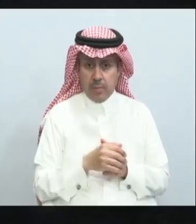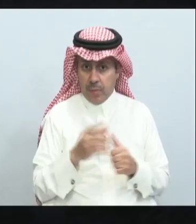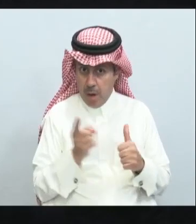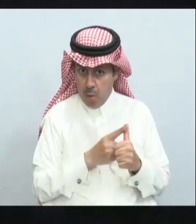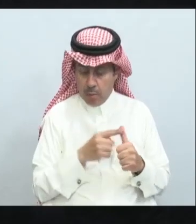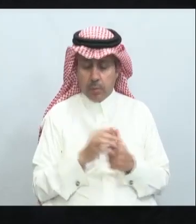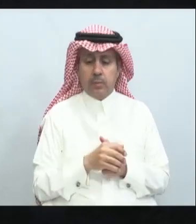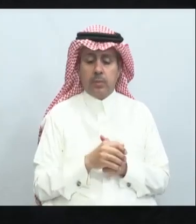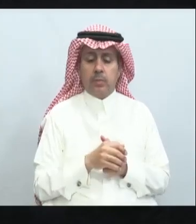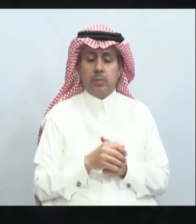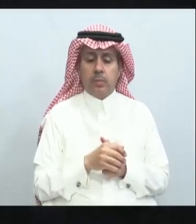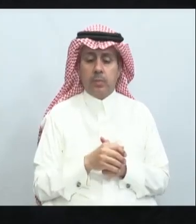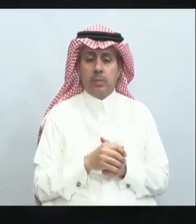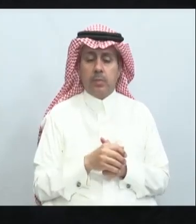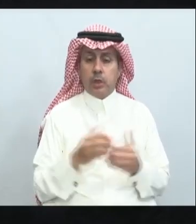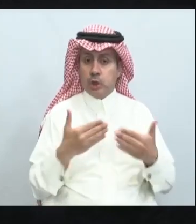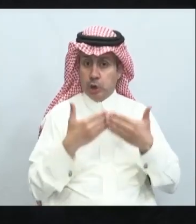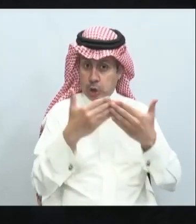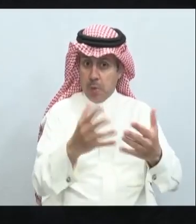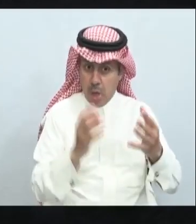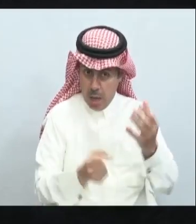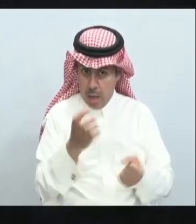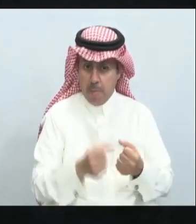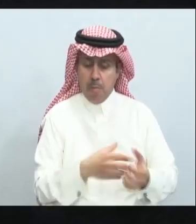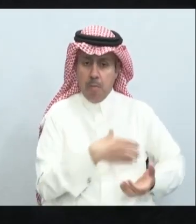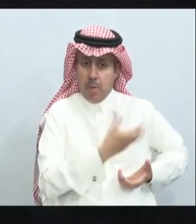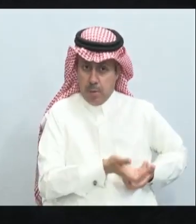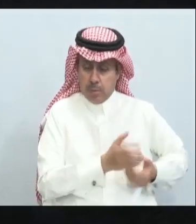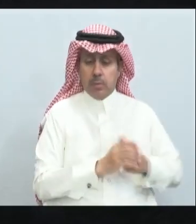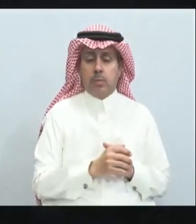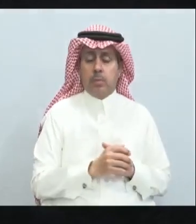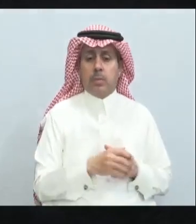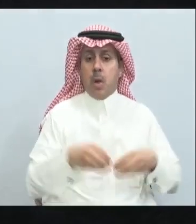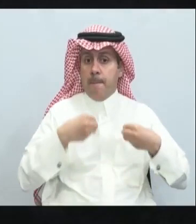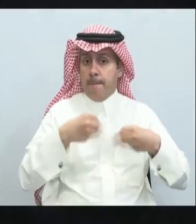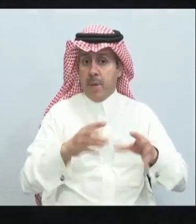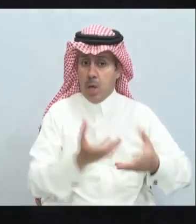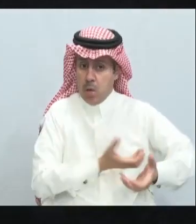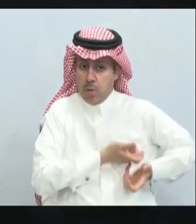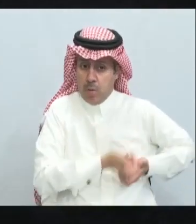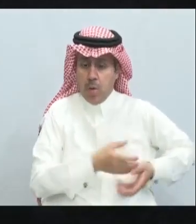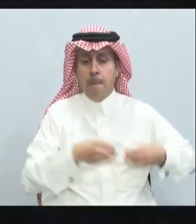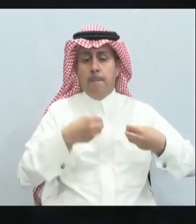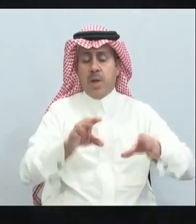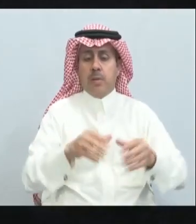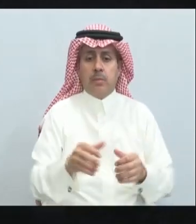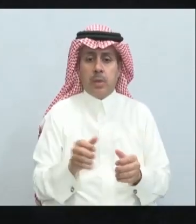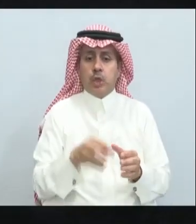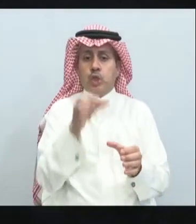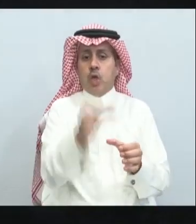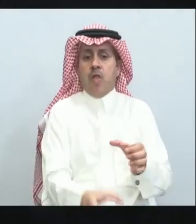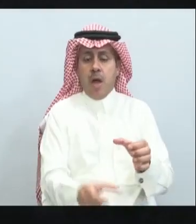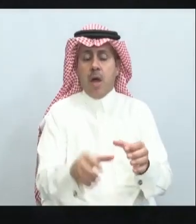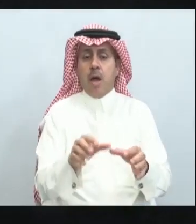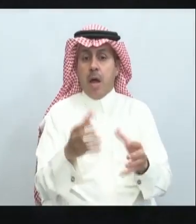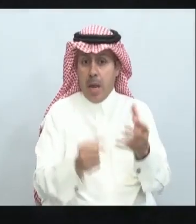الاولى احسنتم التبرع الطريقه الثانيه بيع هذا الحليب وان هذه الاماكن هي اماكن ثلاجات لها